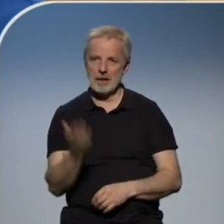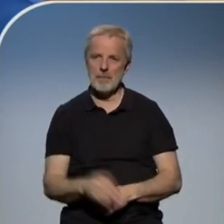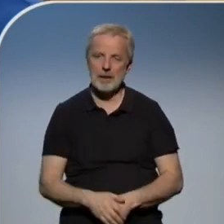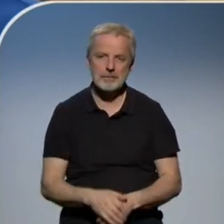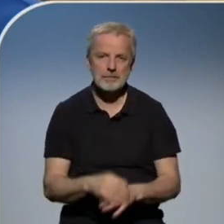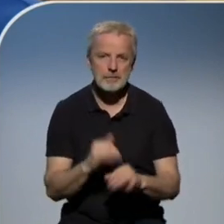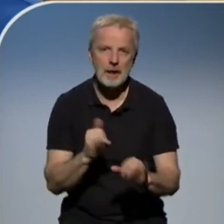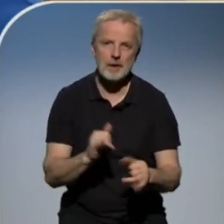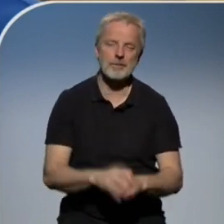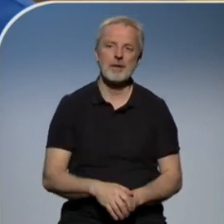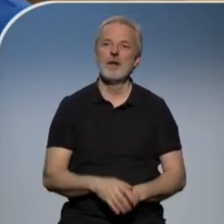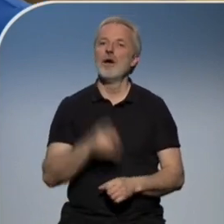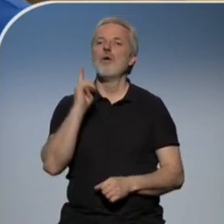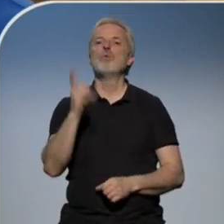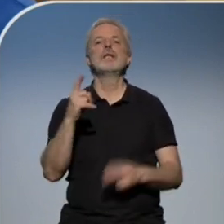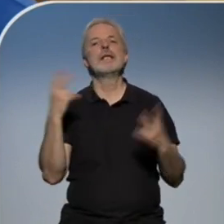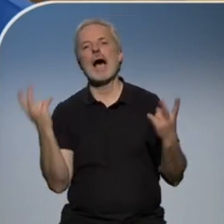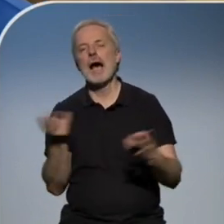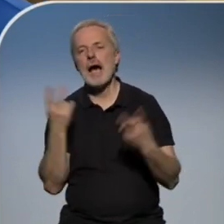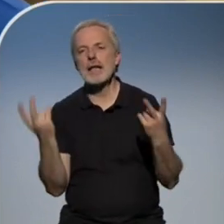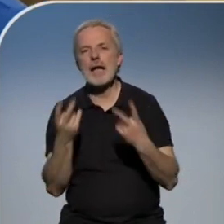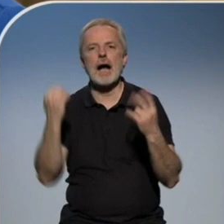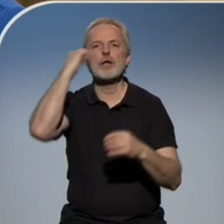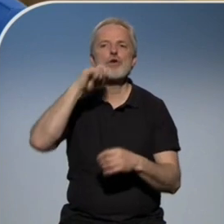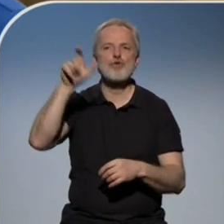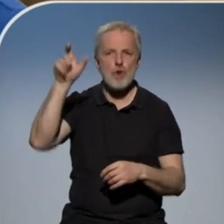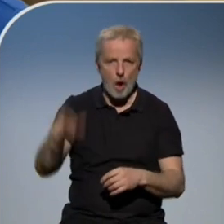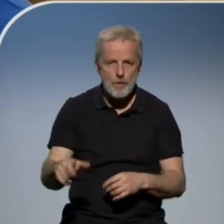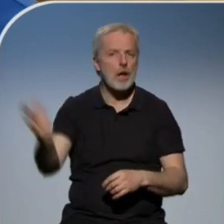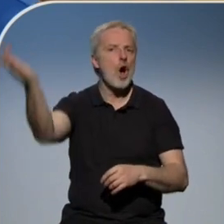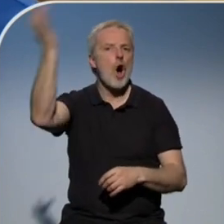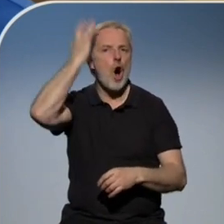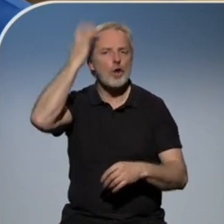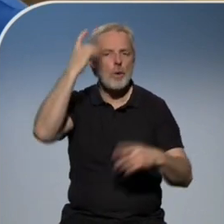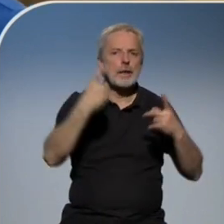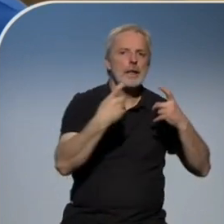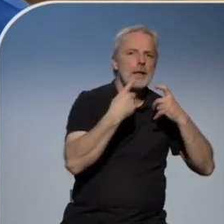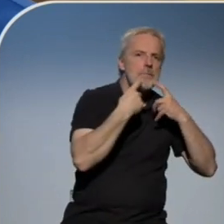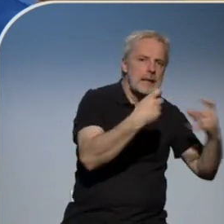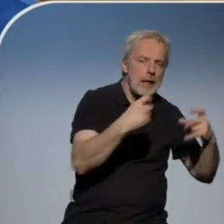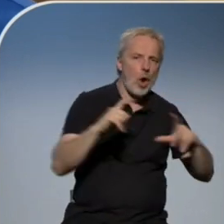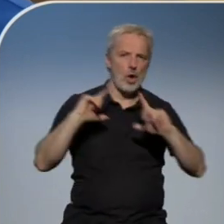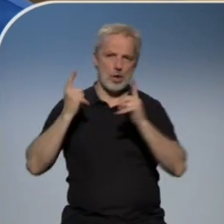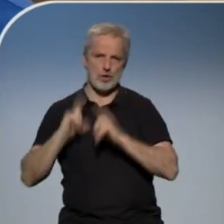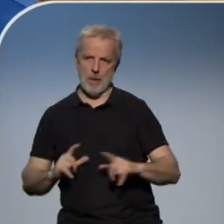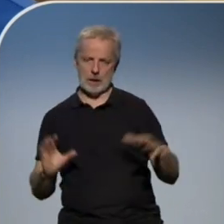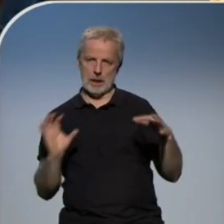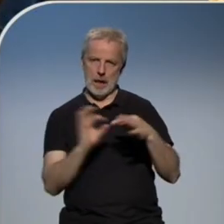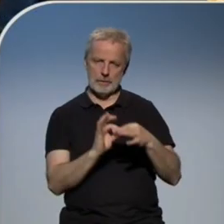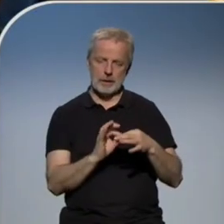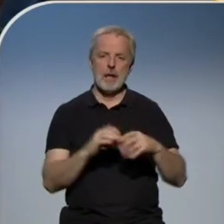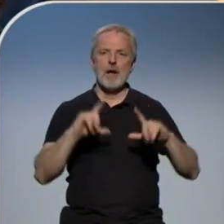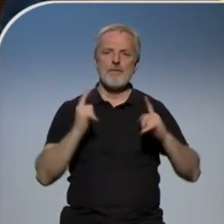náročné, no, aby se našli v okolí někoho, kdo se věnuje buď to psychosomatice, nebo minimálně nějaký kvalitní fyzioterapeut nebo psychoterapeut.